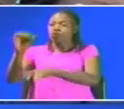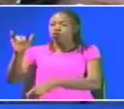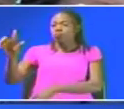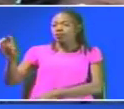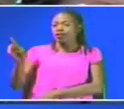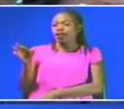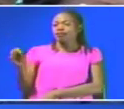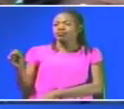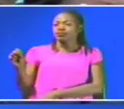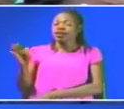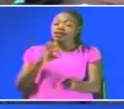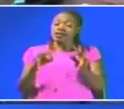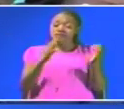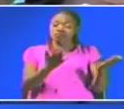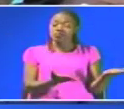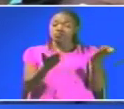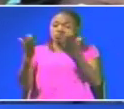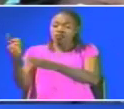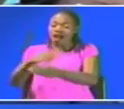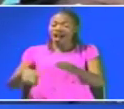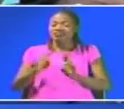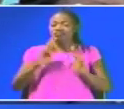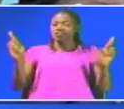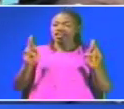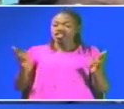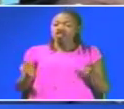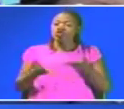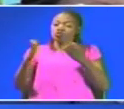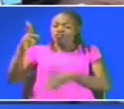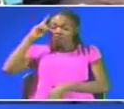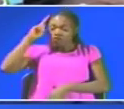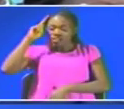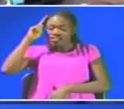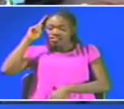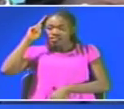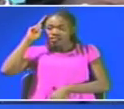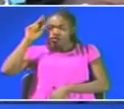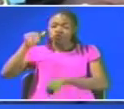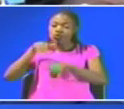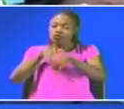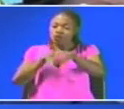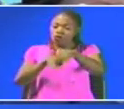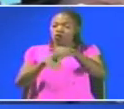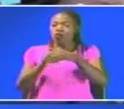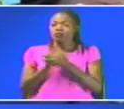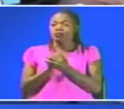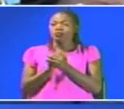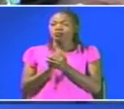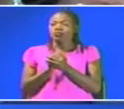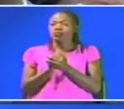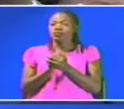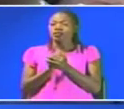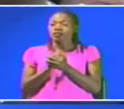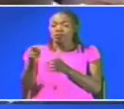na ikipelekwa ikisafirishwa tuko tayari kupeana askari wa escort hiyo kahawa. Na kwa